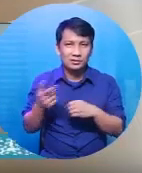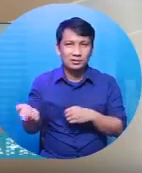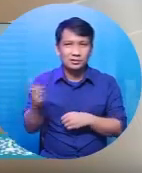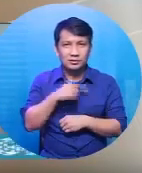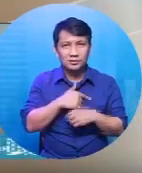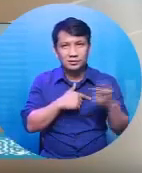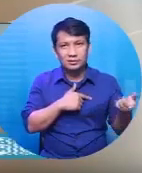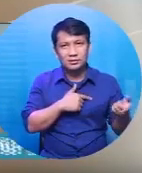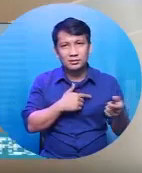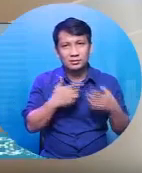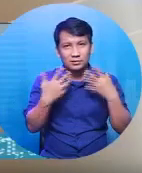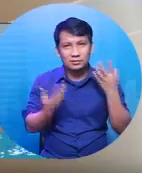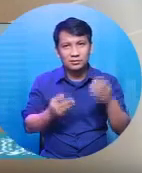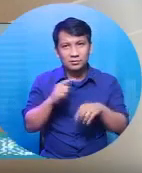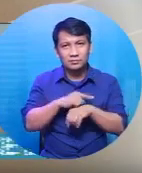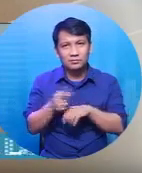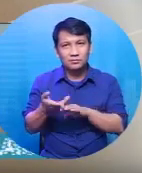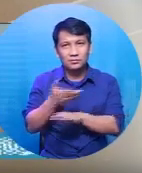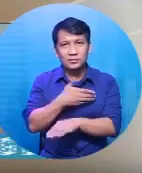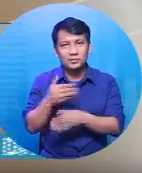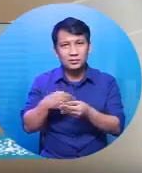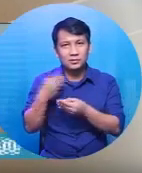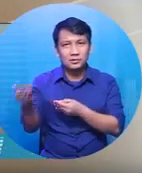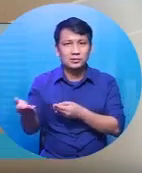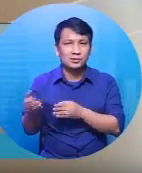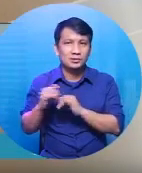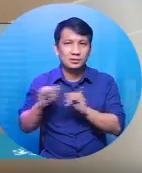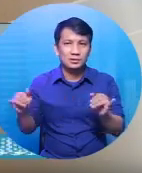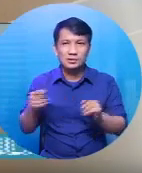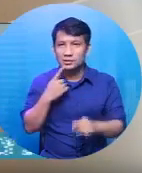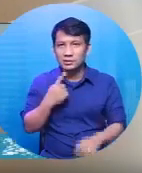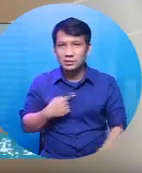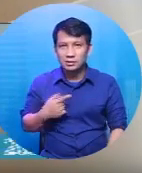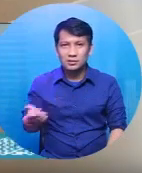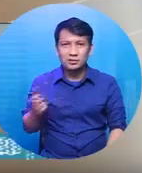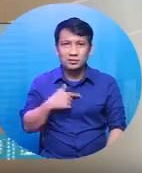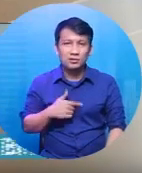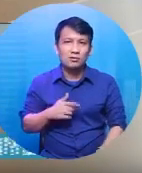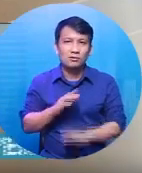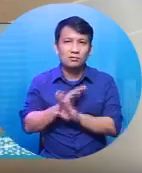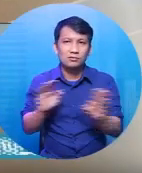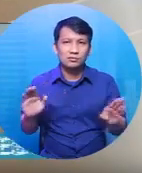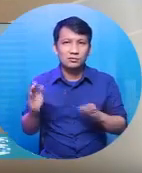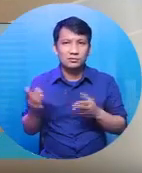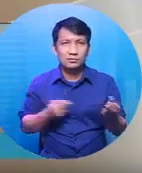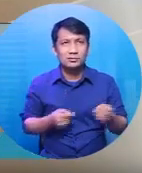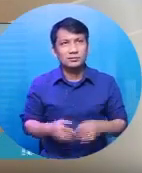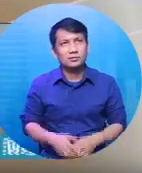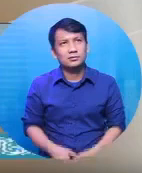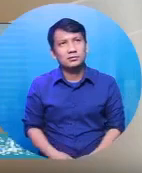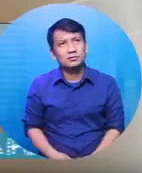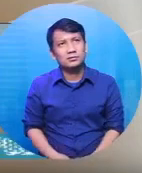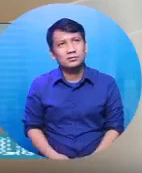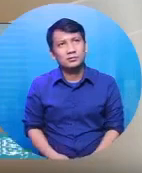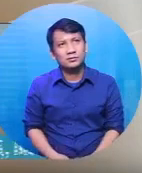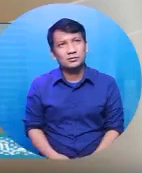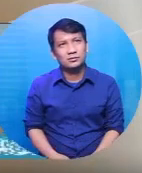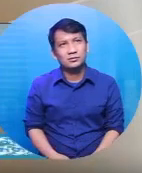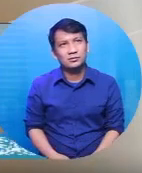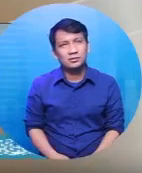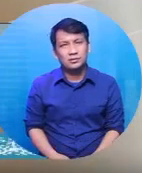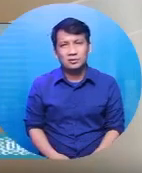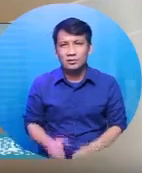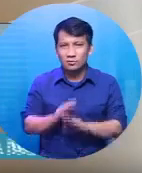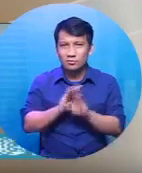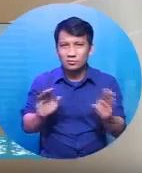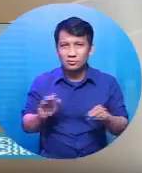ka sa akin sa Bataan bago ako umalis. Binigyan kita. Sinabihan mo pa ako noon na huwag okay na. Eroplano yung sasakyan mo. Marami akong